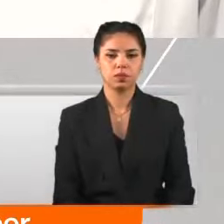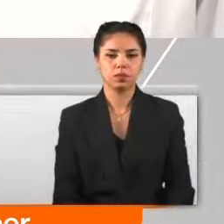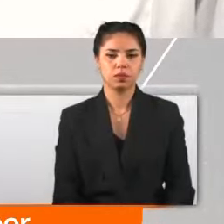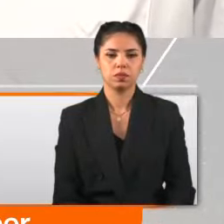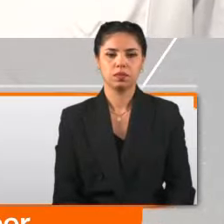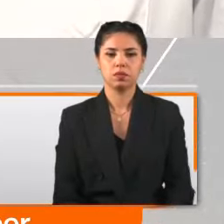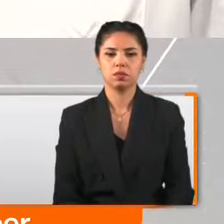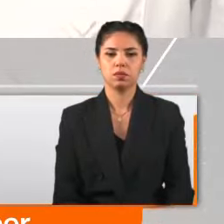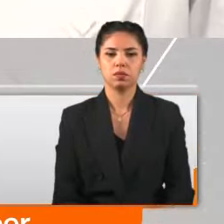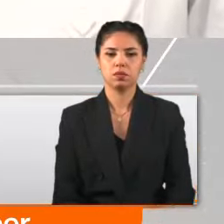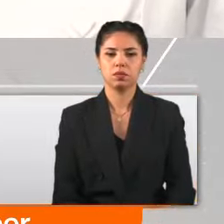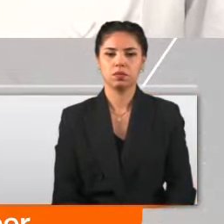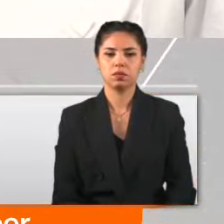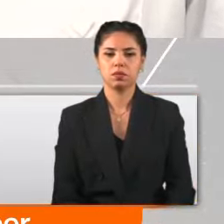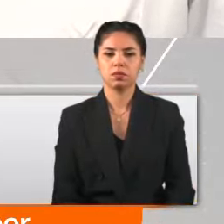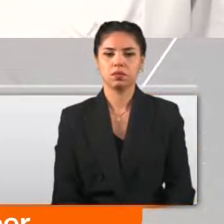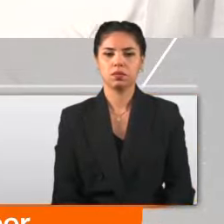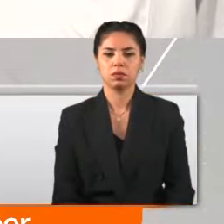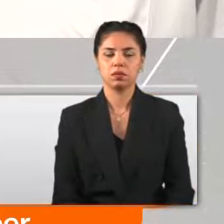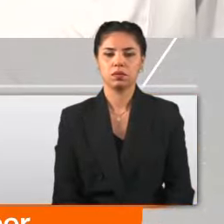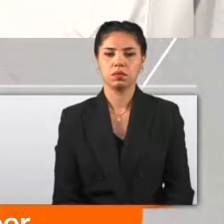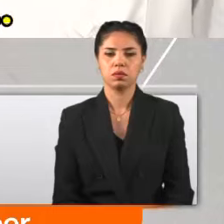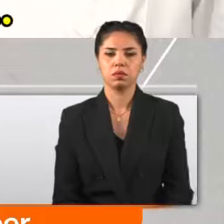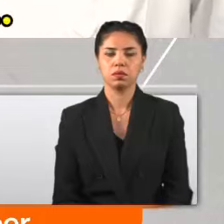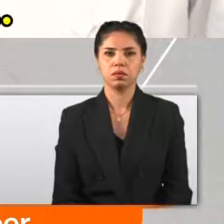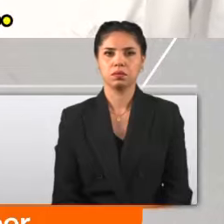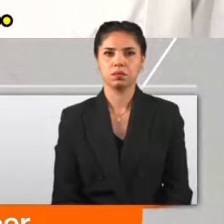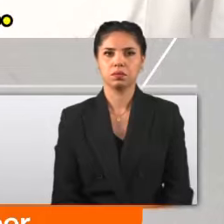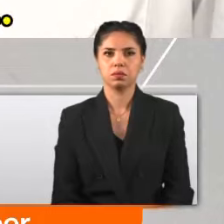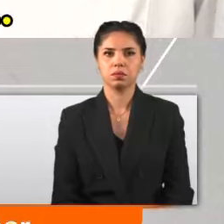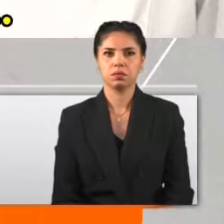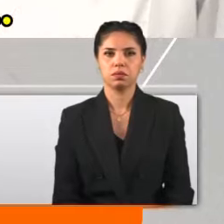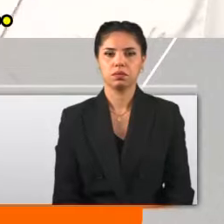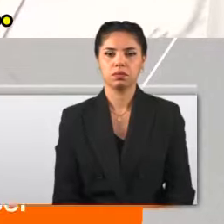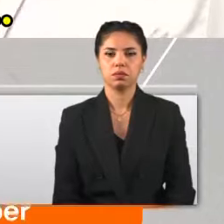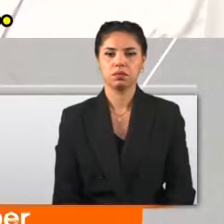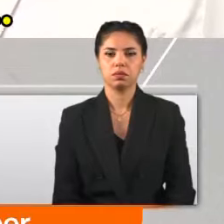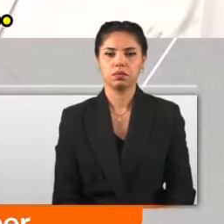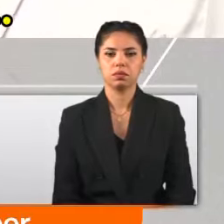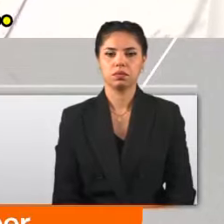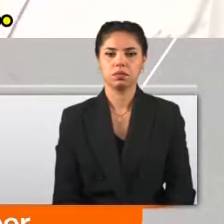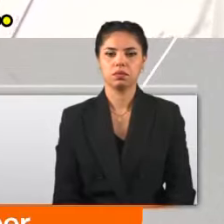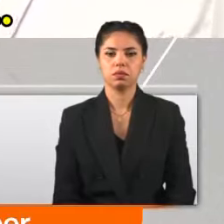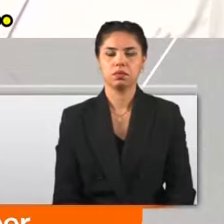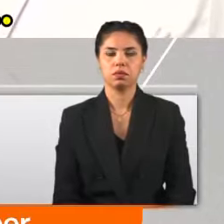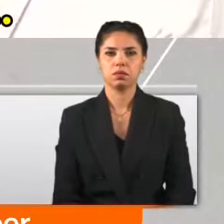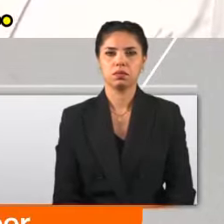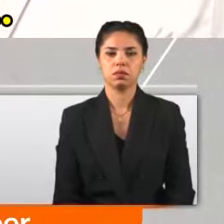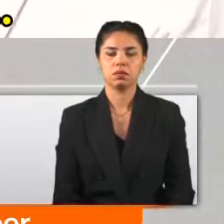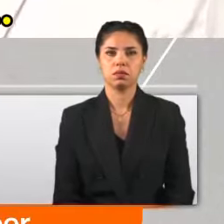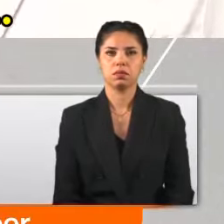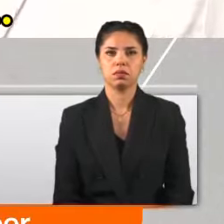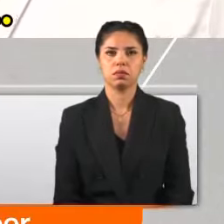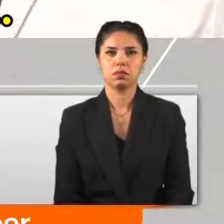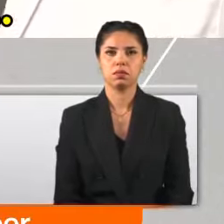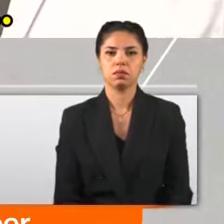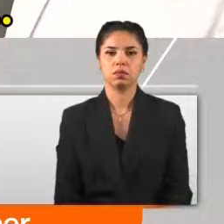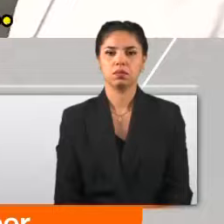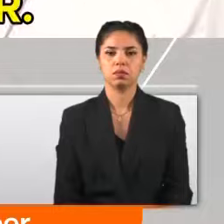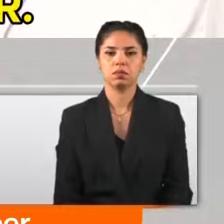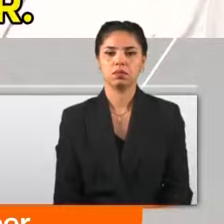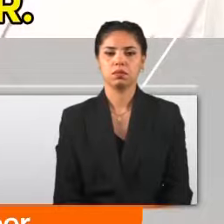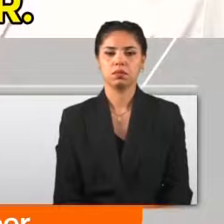de bazı çalışmalarda artmış kardiyovasküler riskle bağlantısı var. Kahvaltıyı atladığımız zaman biraz öğlen ve akşam yemeğinde daha